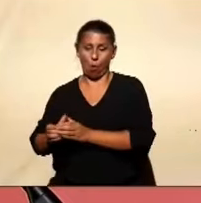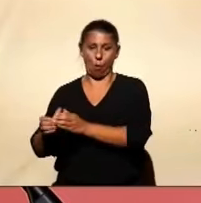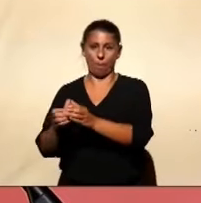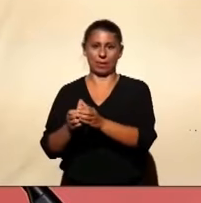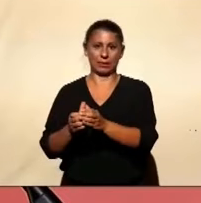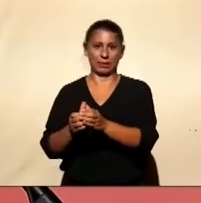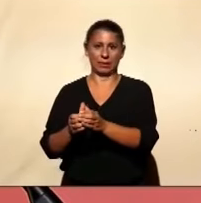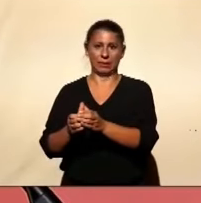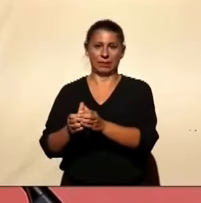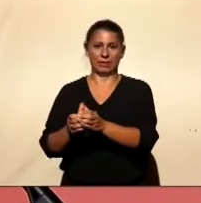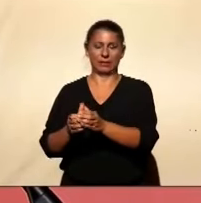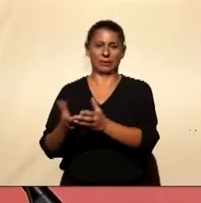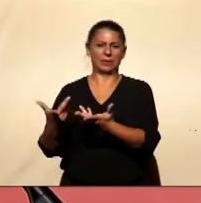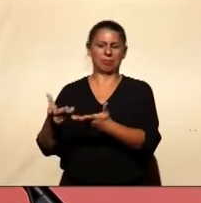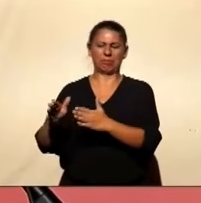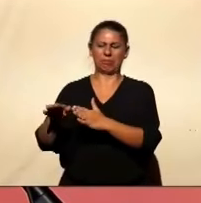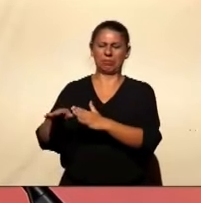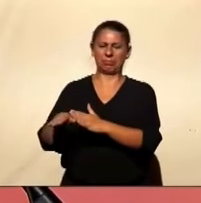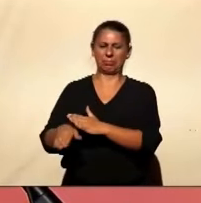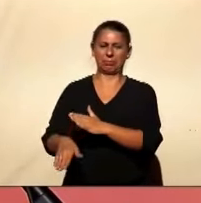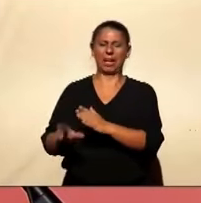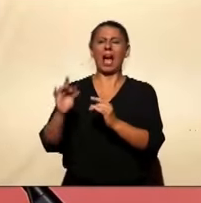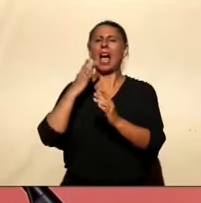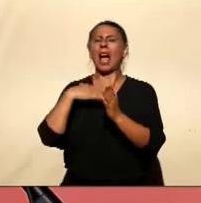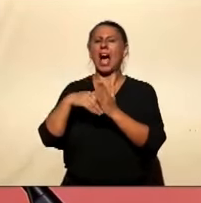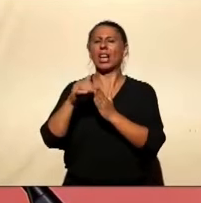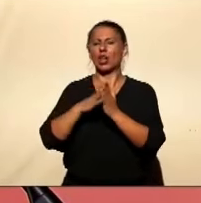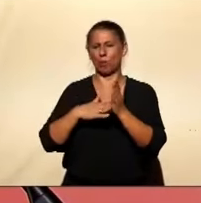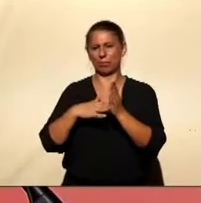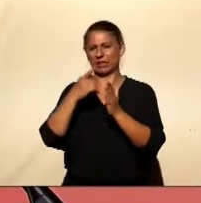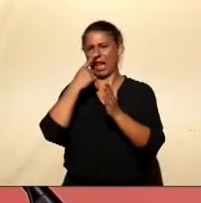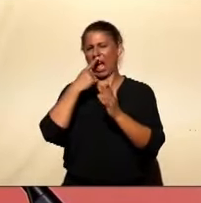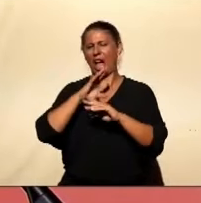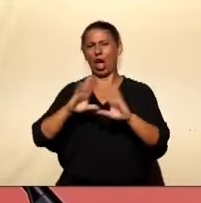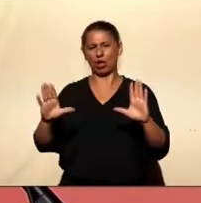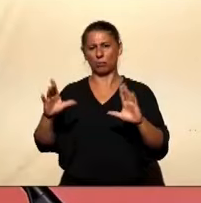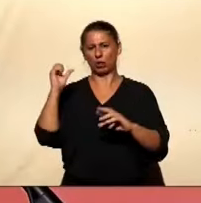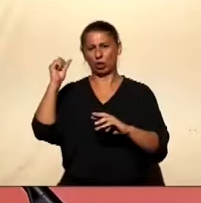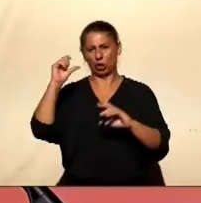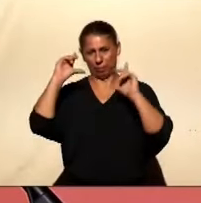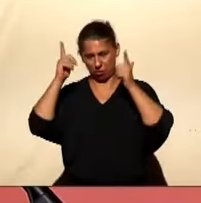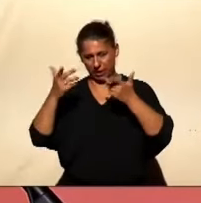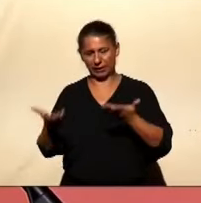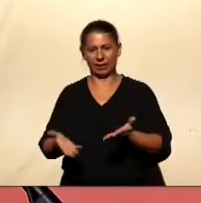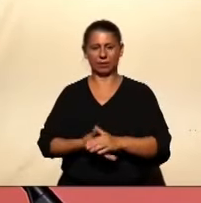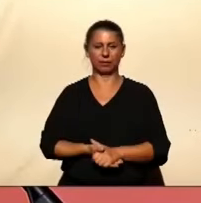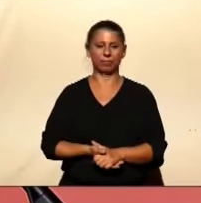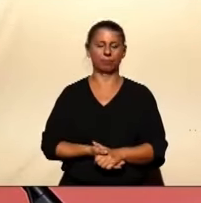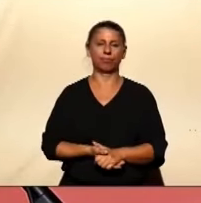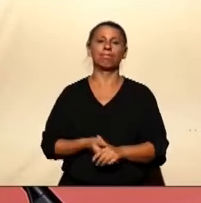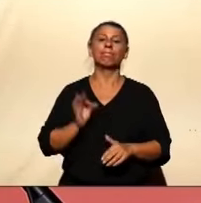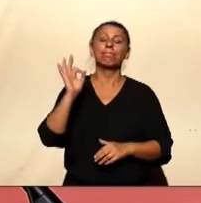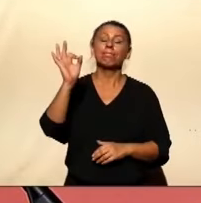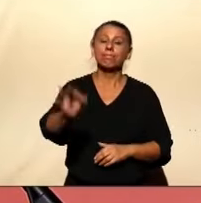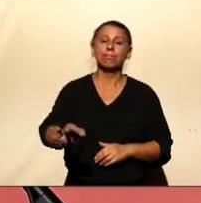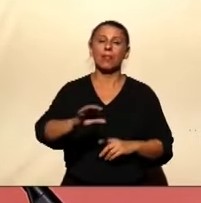της ξεφτισμένης, άχρωμης και άοσμης πλέον σοσιαλδημοκρατίας οδήγησαν